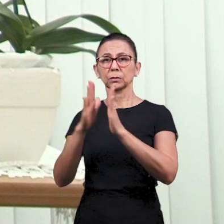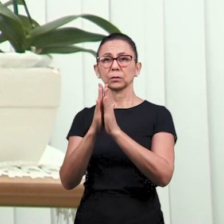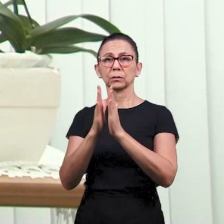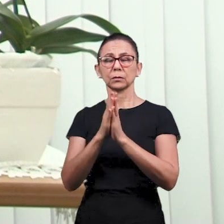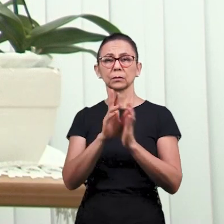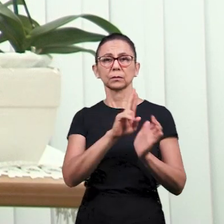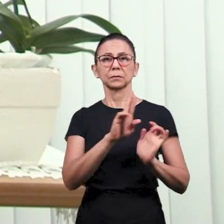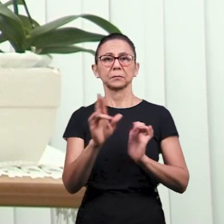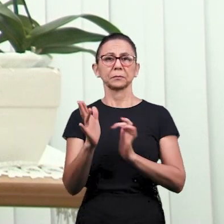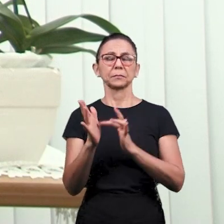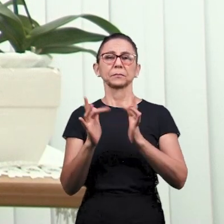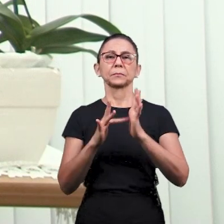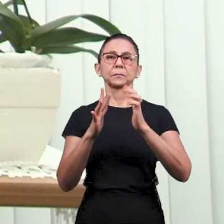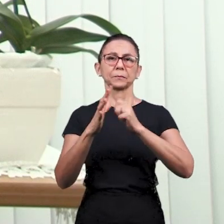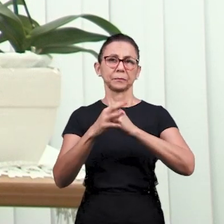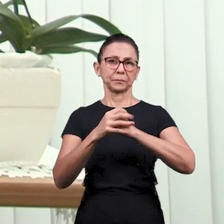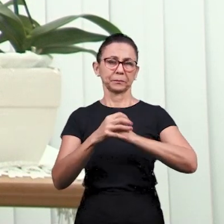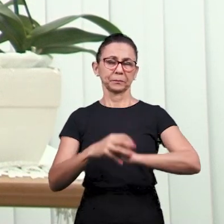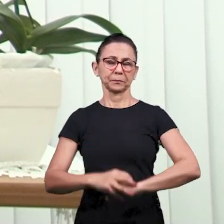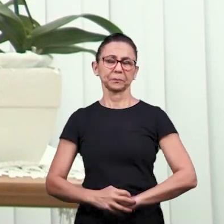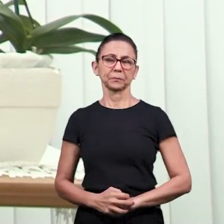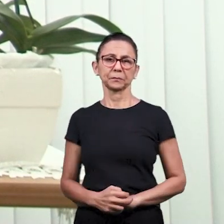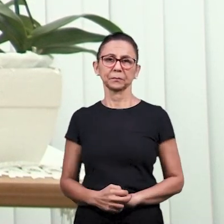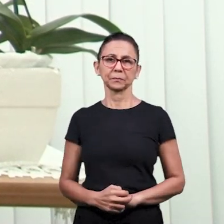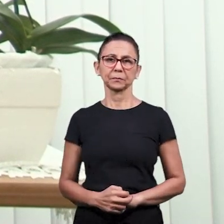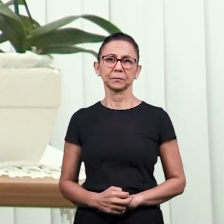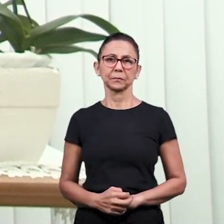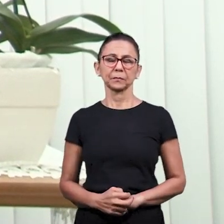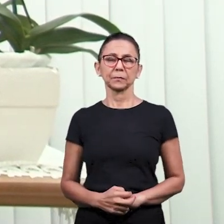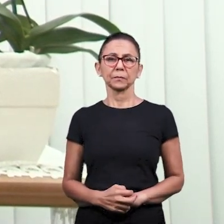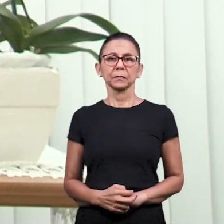Тебе, просим этого имя Господа Иисуса. Аминь.